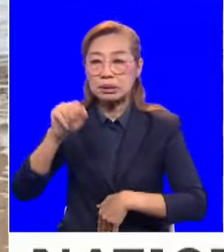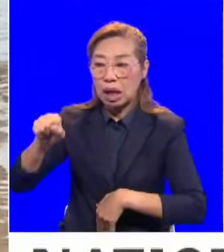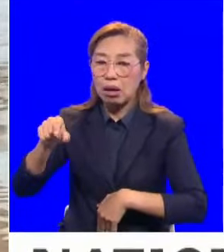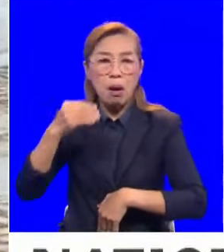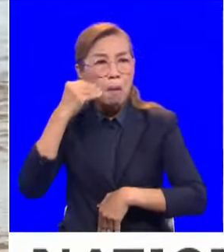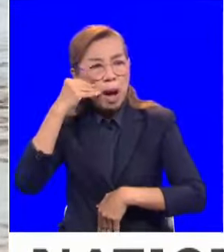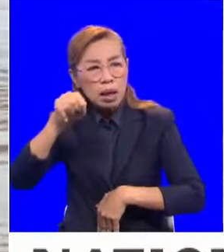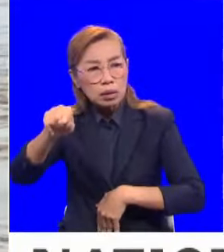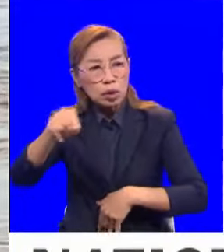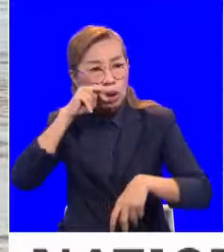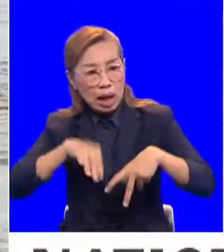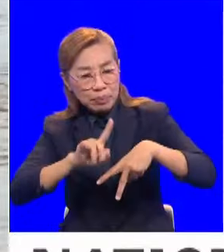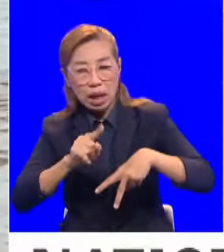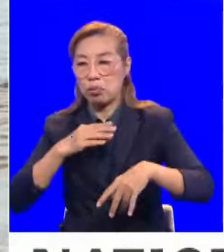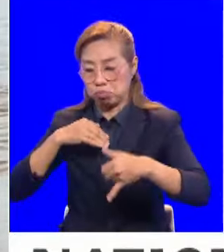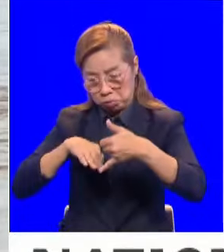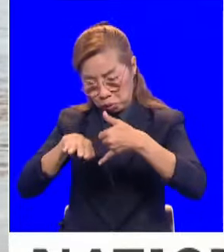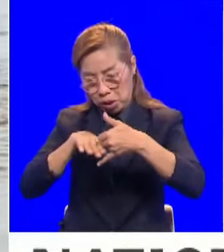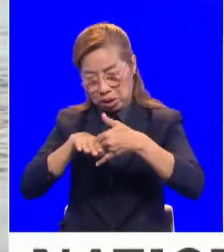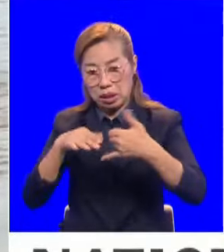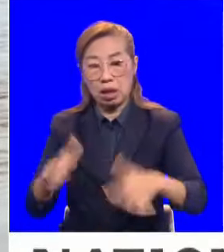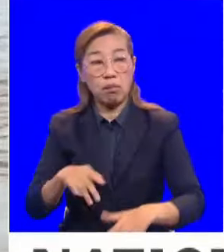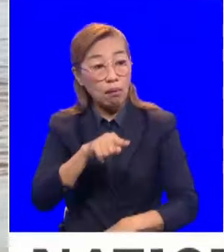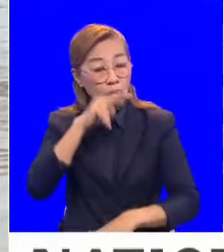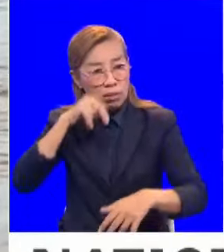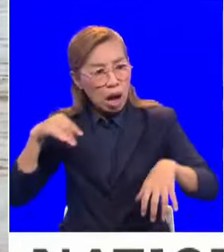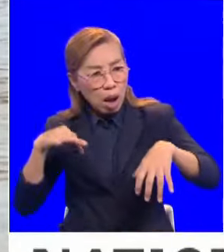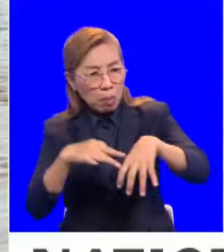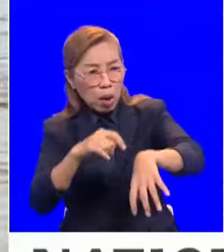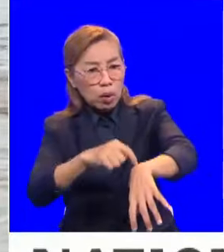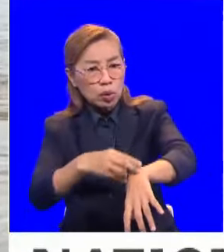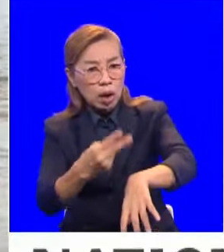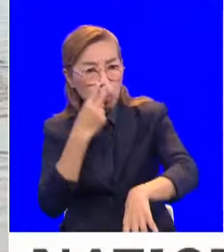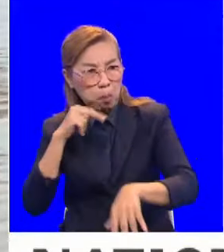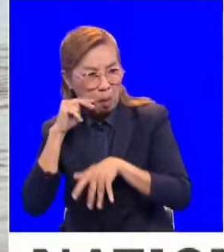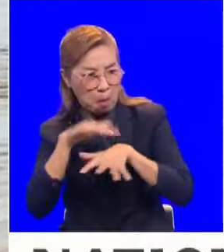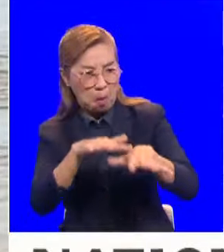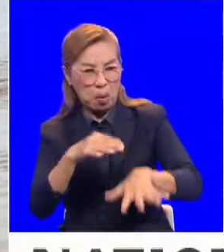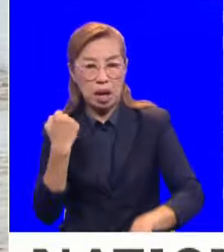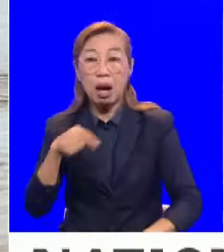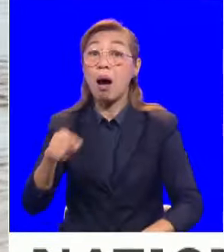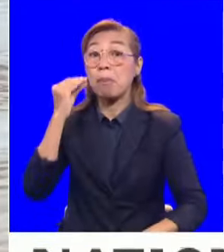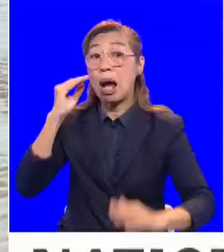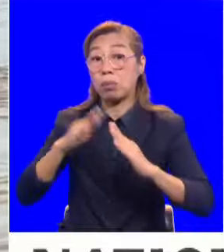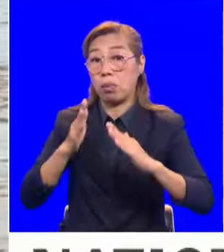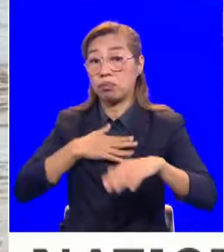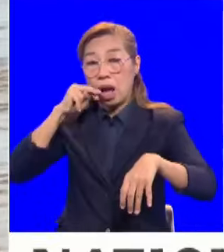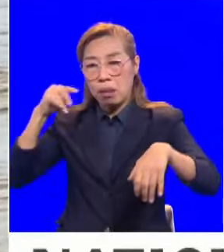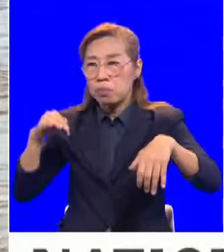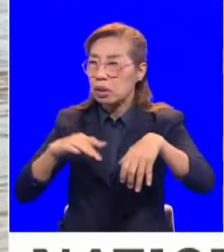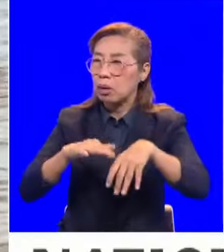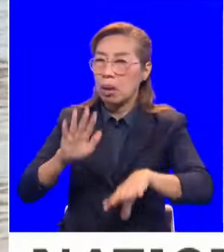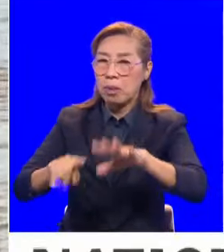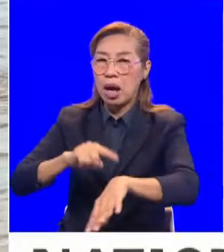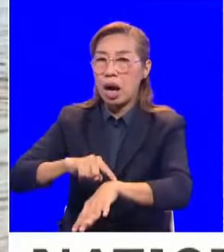มาณต้นขาครับต้นขา น้ำมันเริ่มเข้ามาตั้งแต่เมื่อไหร่เห็นมันเริ่มเชี่ยวด้วย อ๋อเข้าบ้านผมตั้งแต่ประมาณ